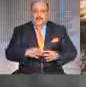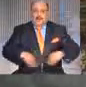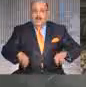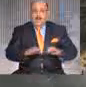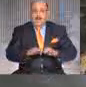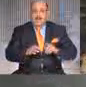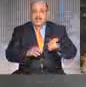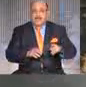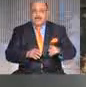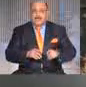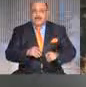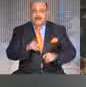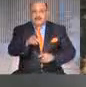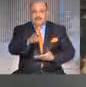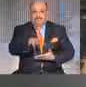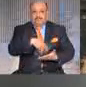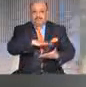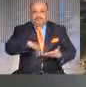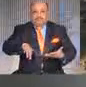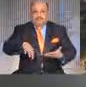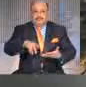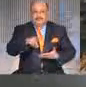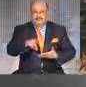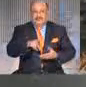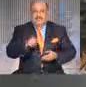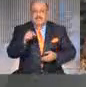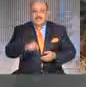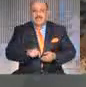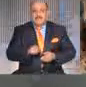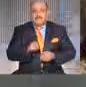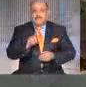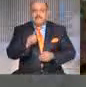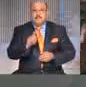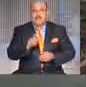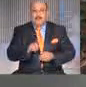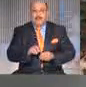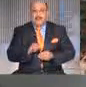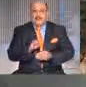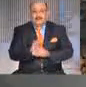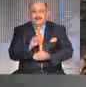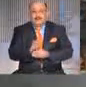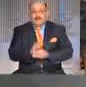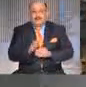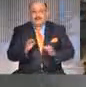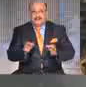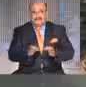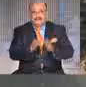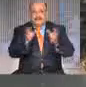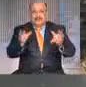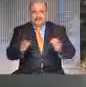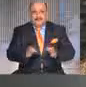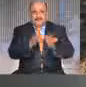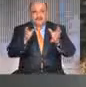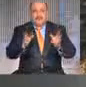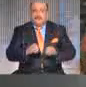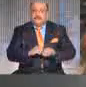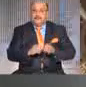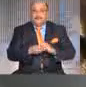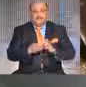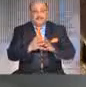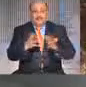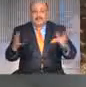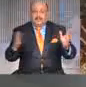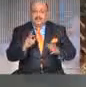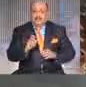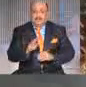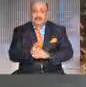لدرجة أن الانستالاسيون ما نجمناش نحيناها. يعني كنت أنت أمال تبني فيها، وكشابة ومتخرجة وصاحبة شهادة عليا، واحدة